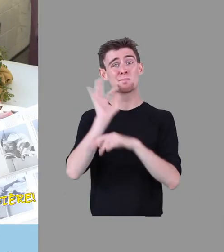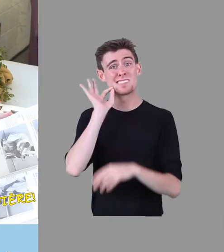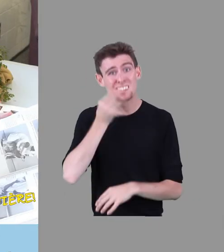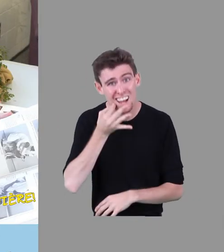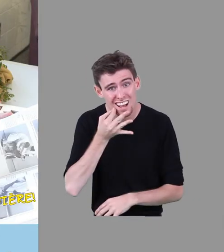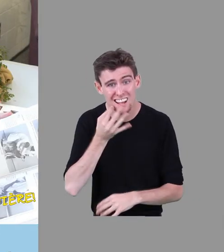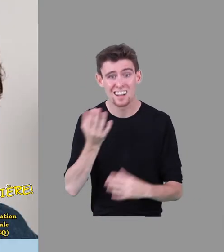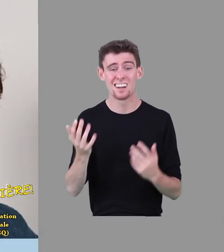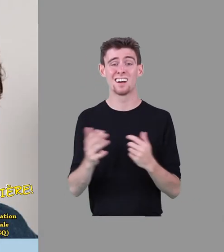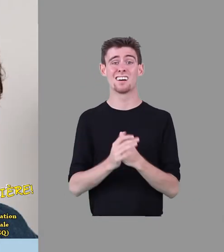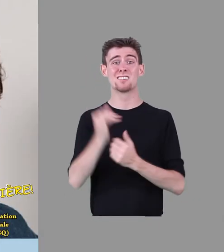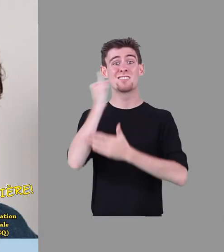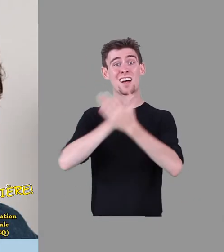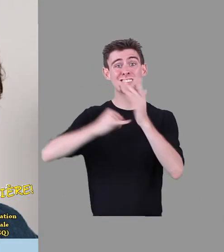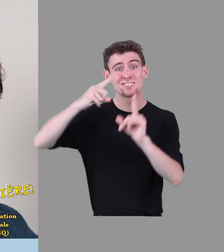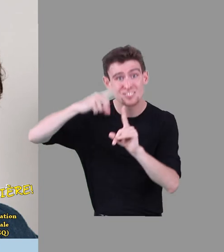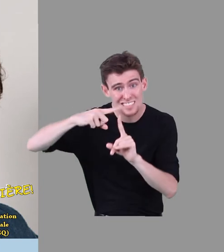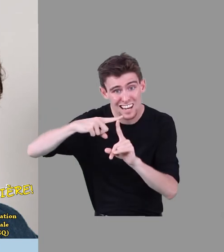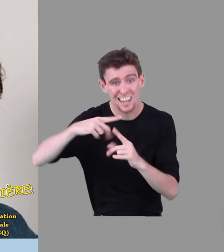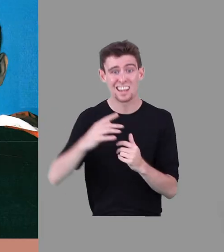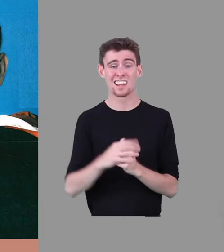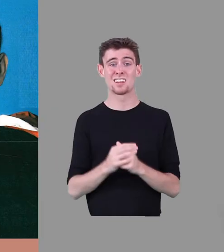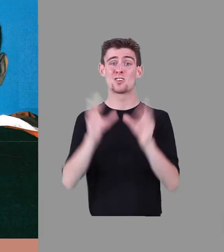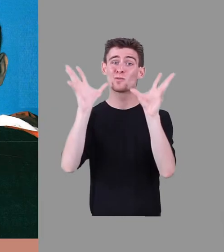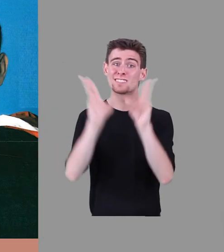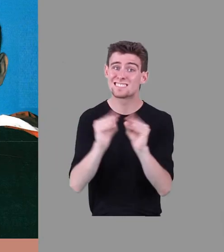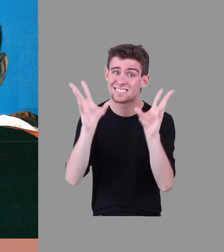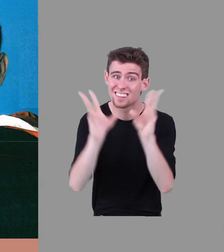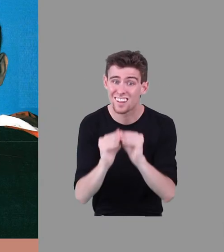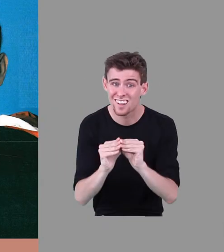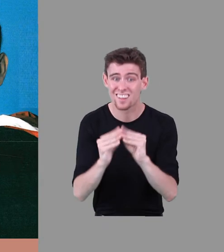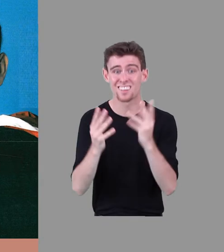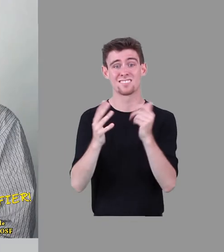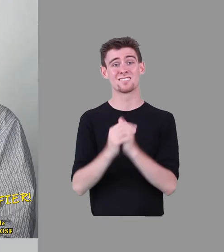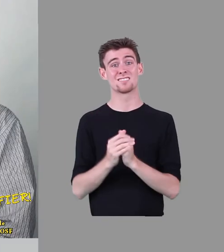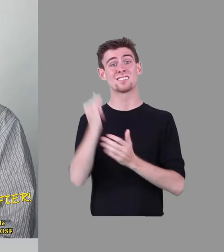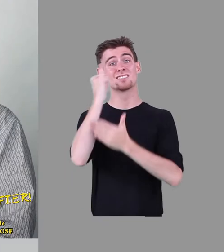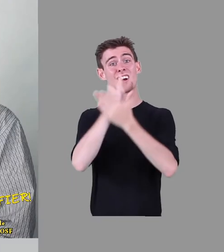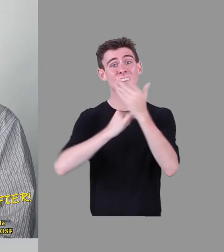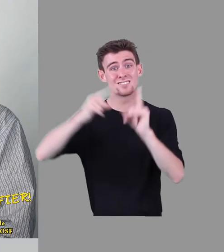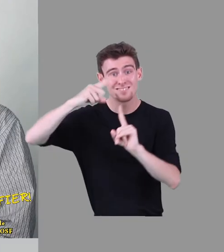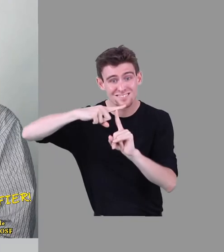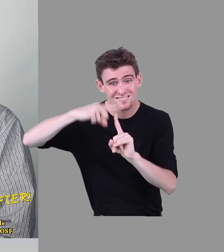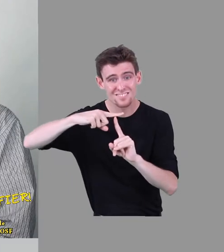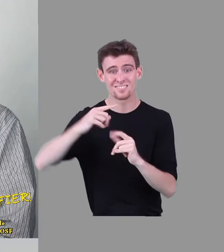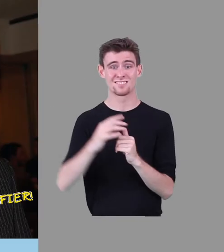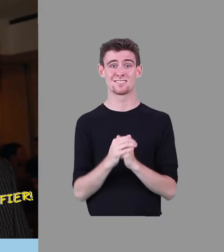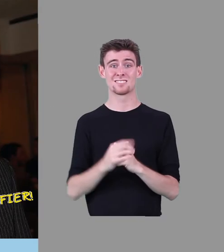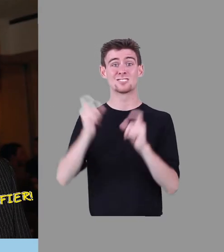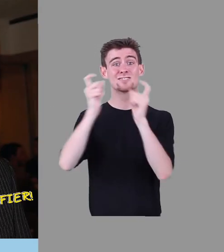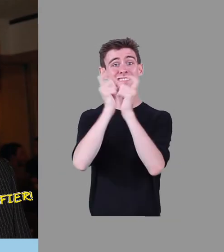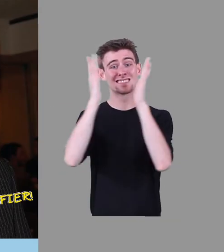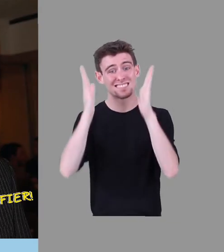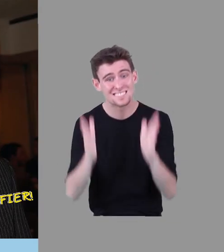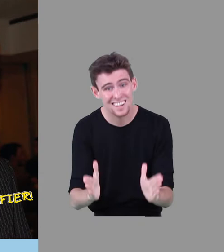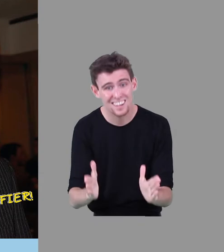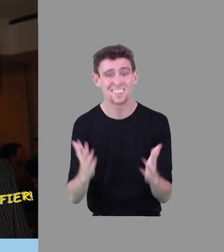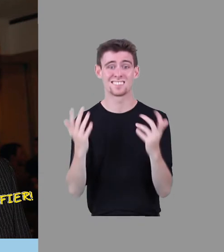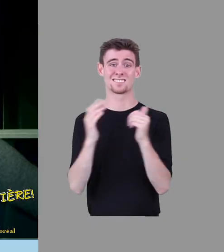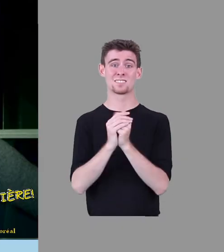éducatrices spécialisées, graphistes, comptables, graphistes,